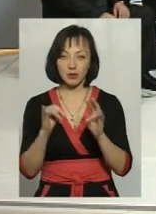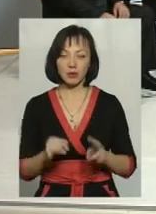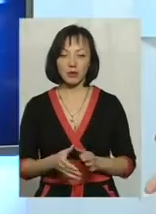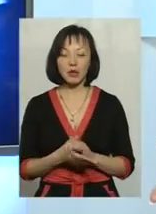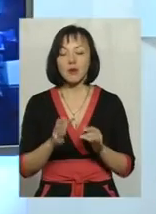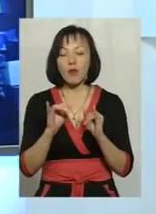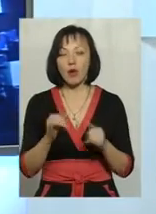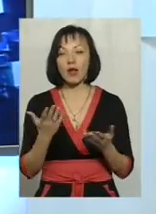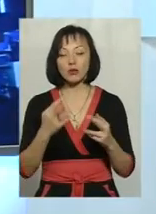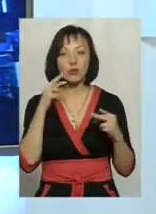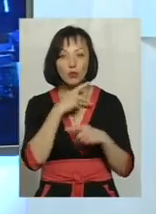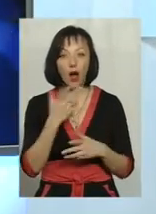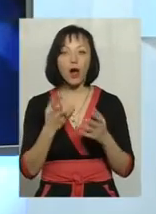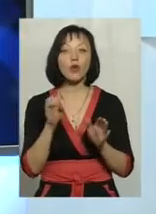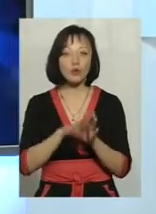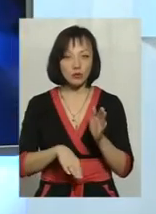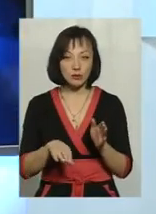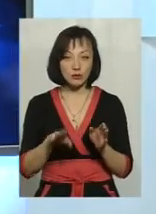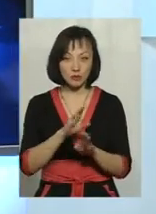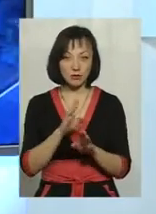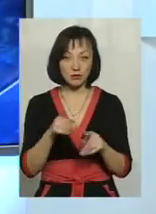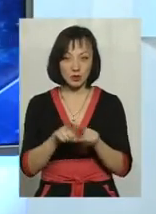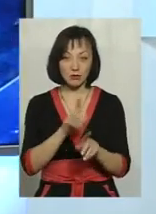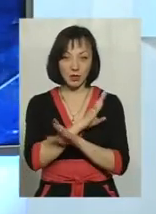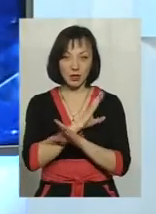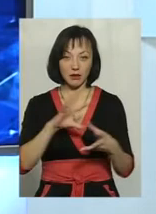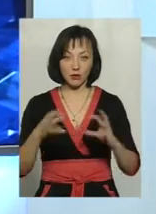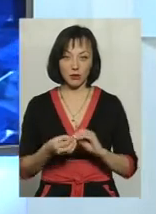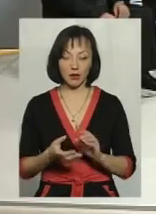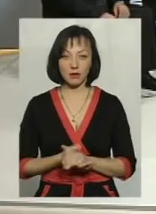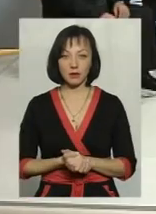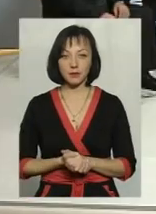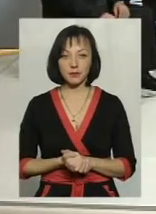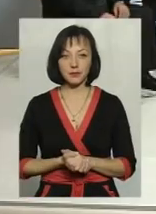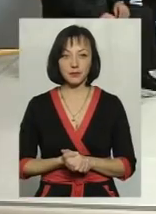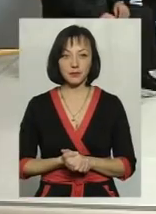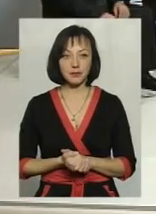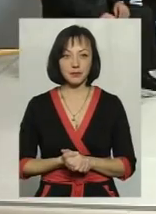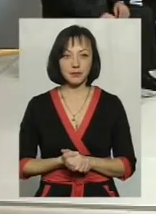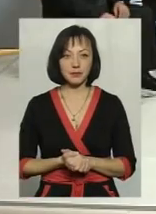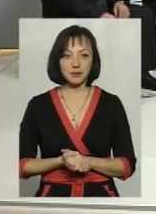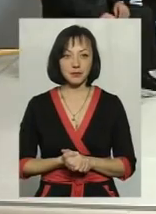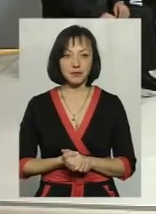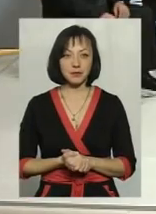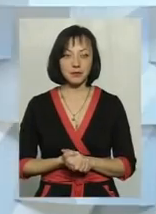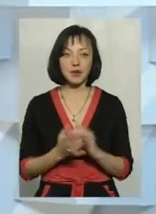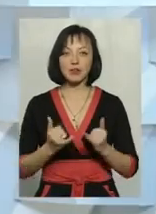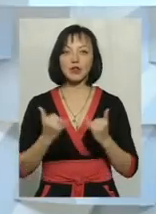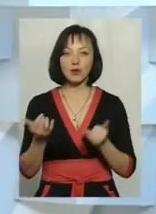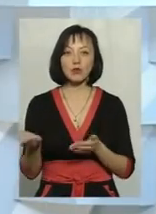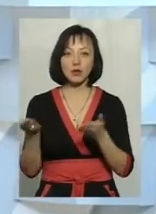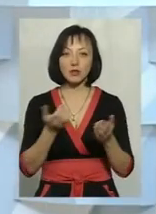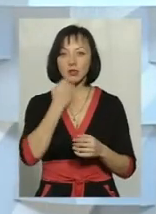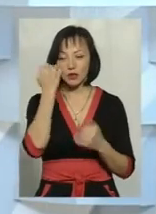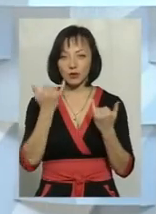ще добре, якщо отруєння, а ще щоб не було таких і смертельних результатів від даного алкогольного напою. Шановні гості, дякую